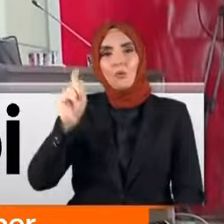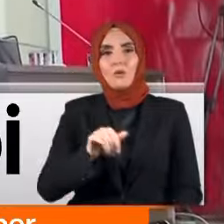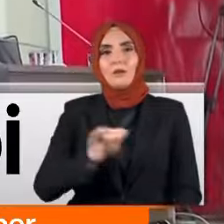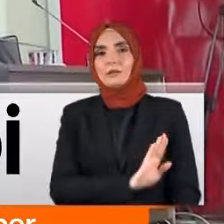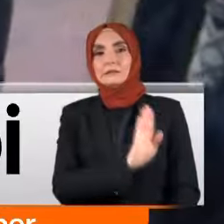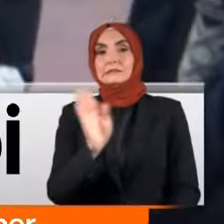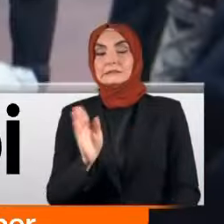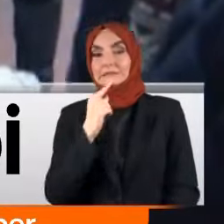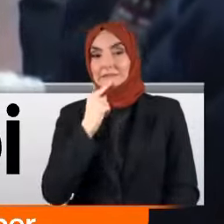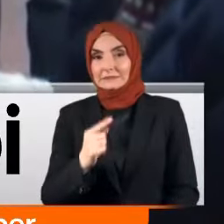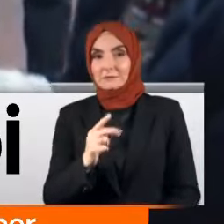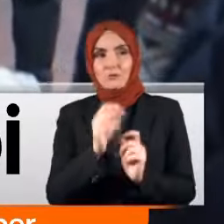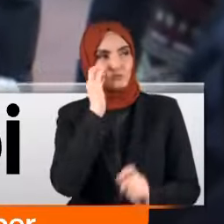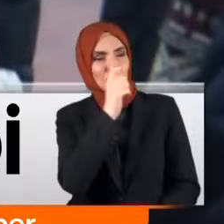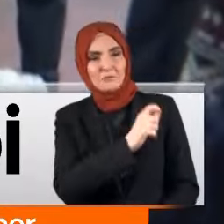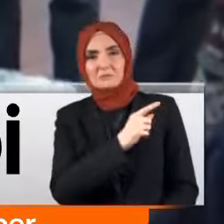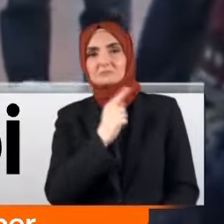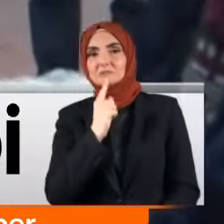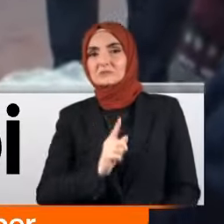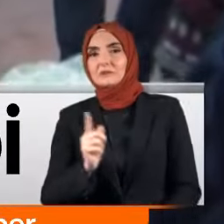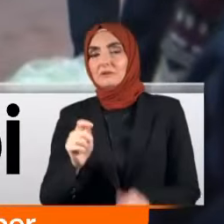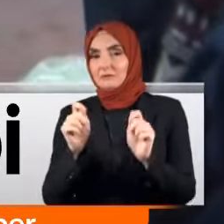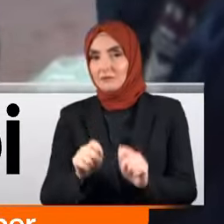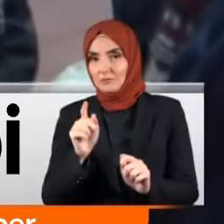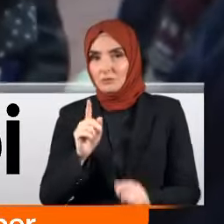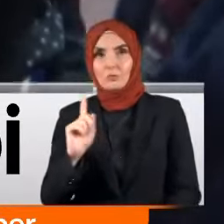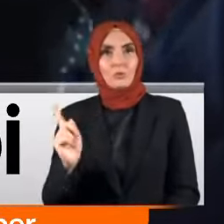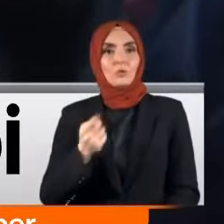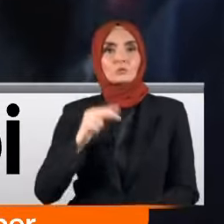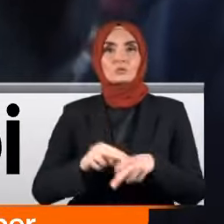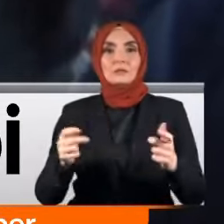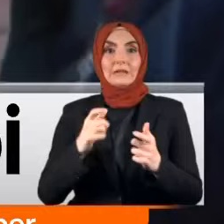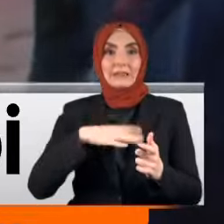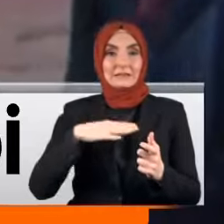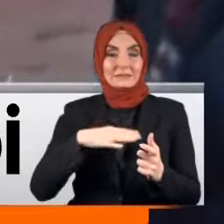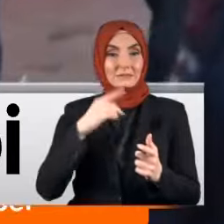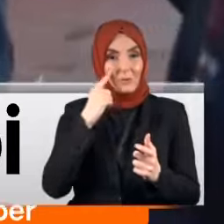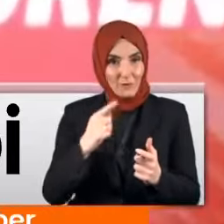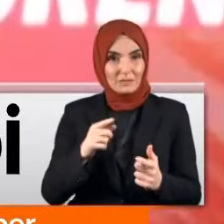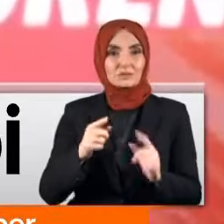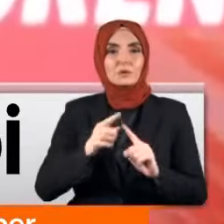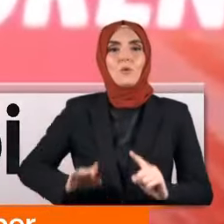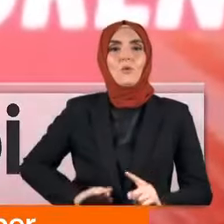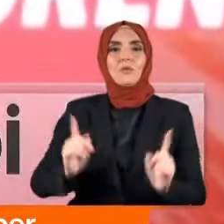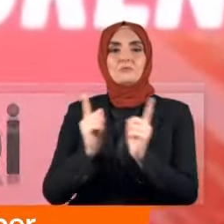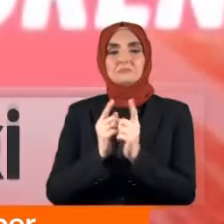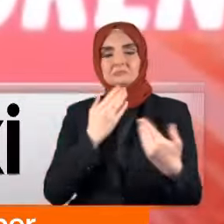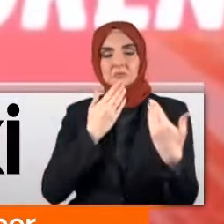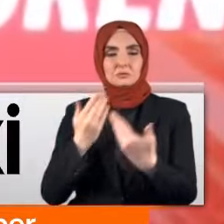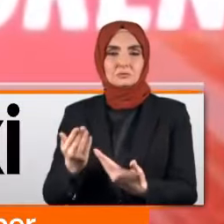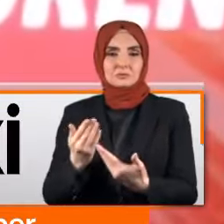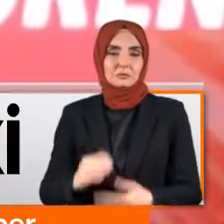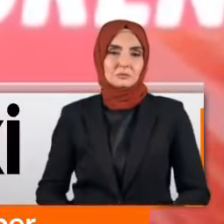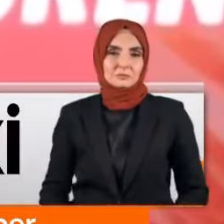Özel'i şikayet eden başkanların olağanüstü kurultay taleplerini bizzat Kılıçdaroğlu'na ilettiği söyleniyor. Ne yazık ki